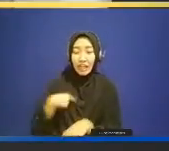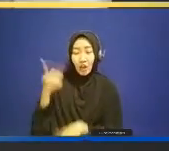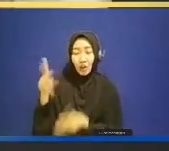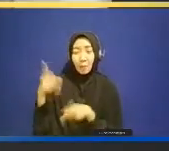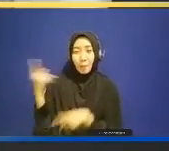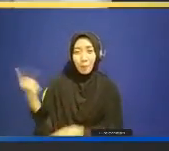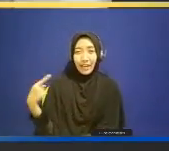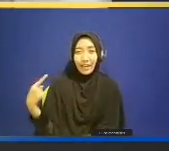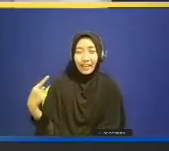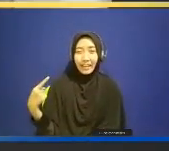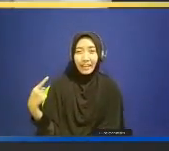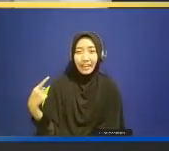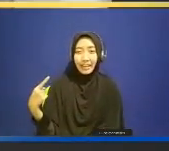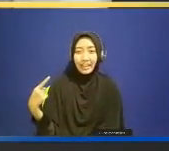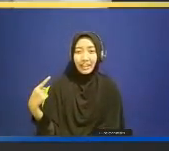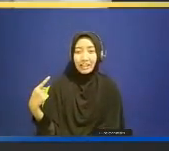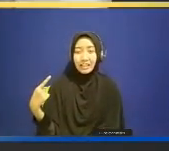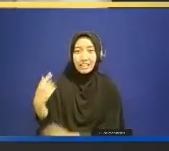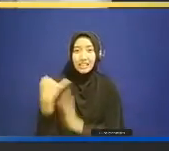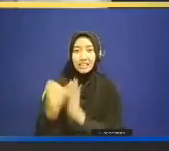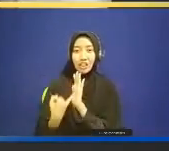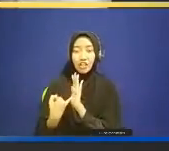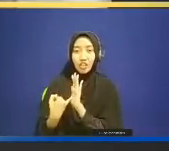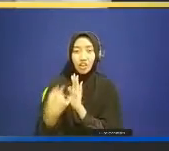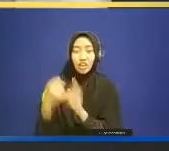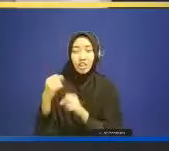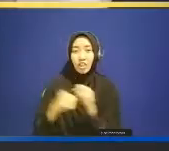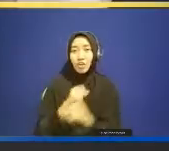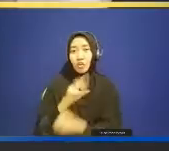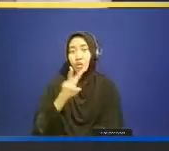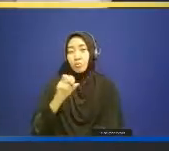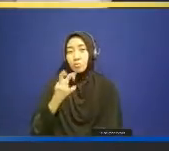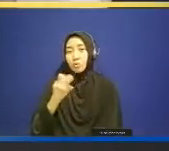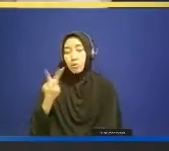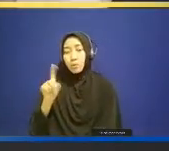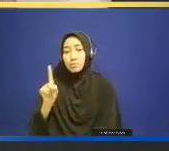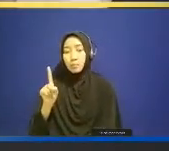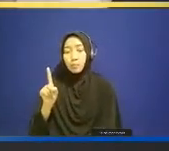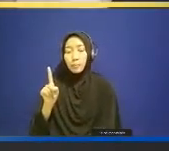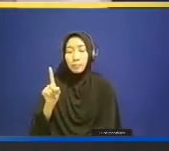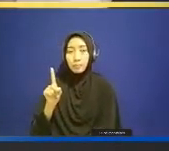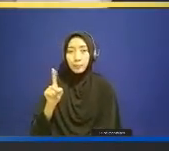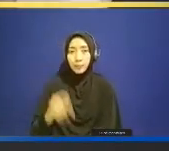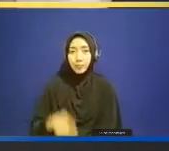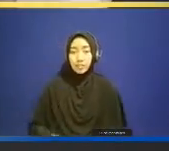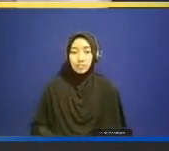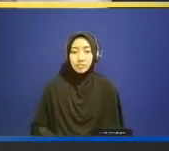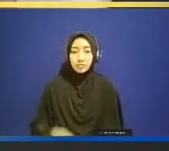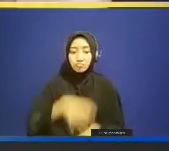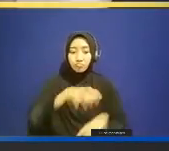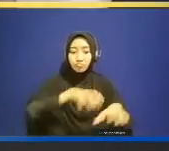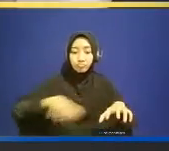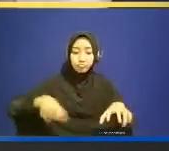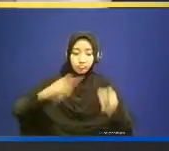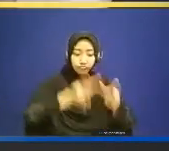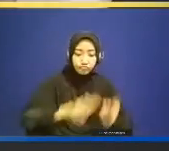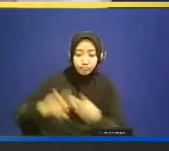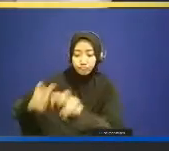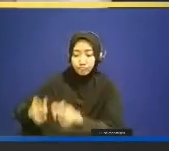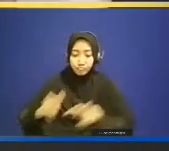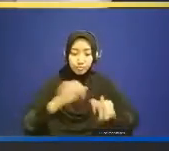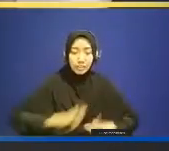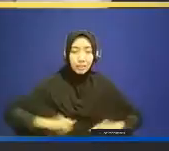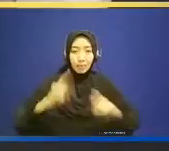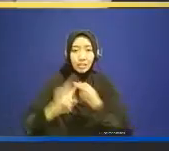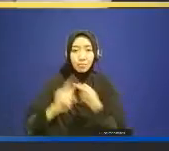pakai lagi menjadi satu indikator yang Tahun 2022 itu karena kalau dari eh sektor yang banyak saya teliti GTA dengan teman-teman